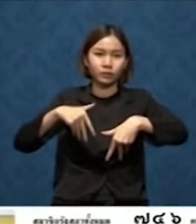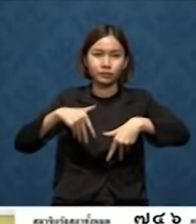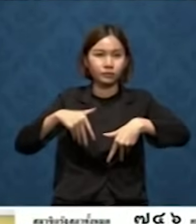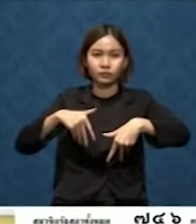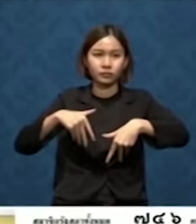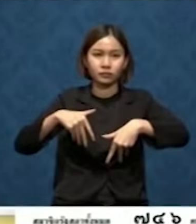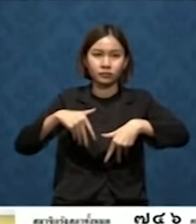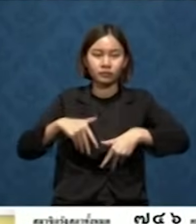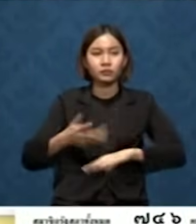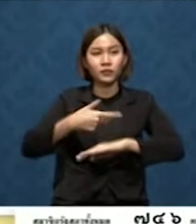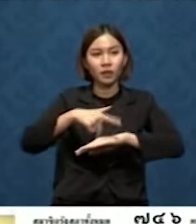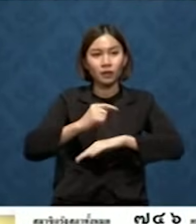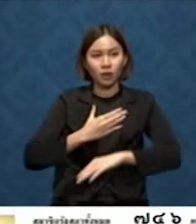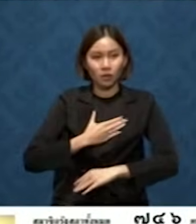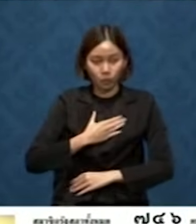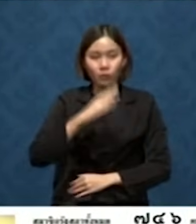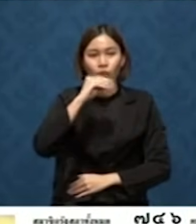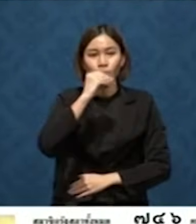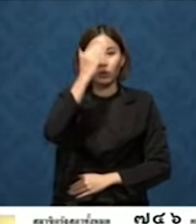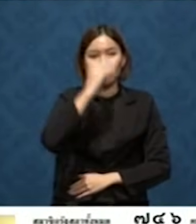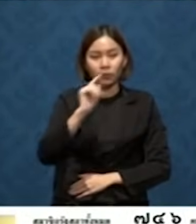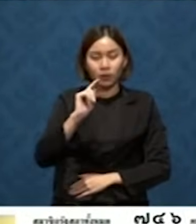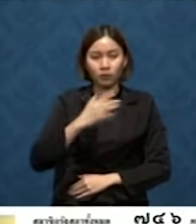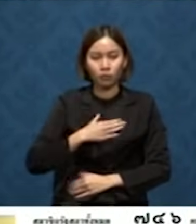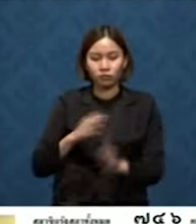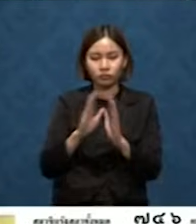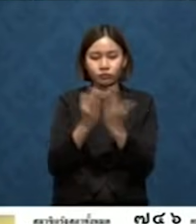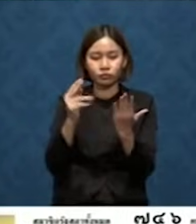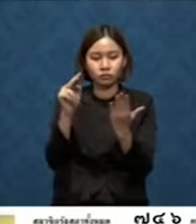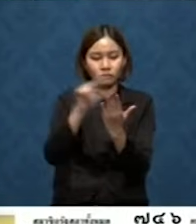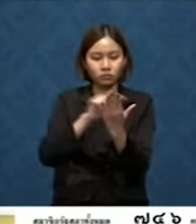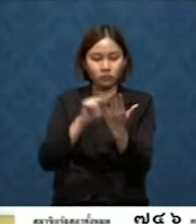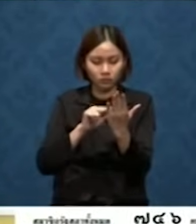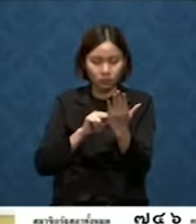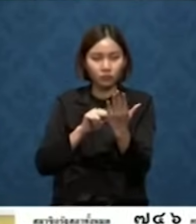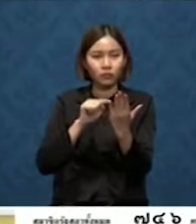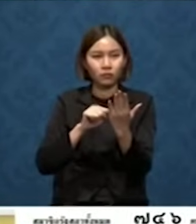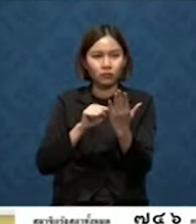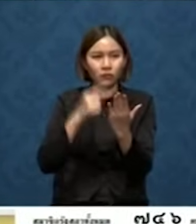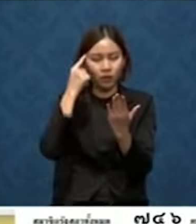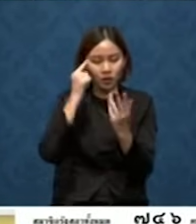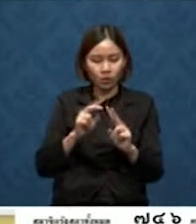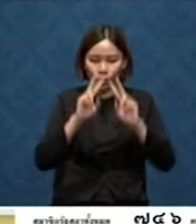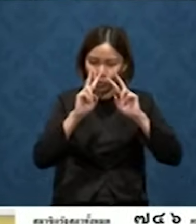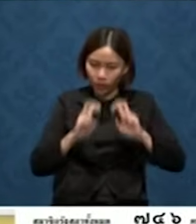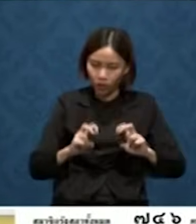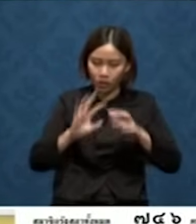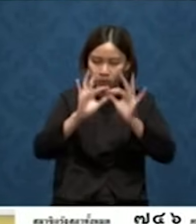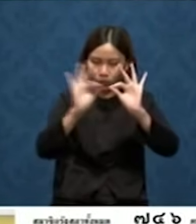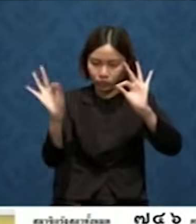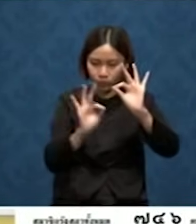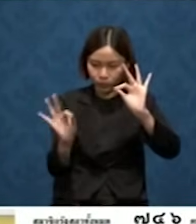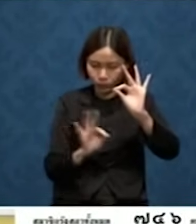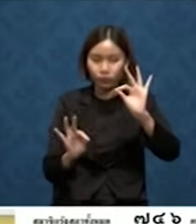ท่านประธานครับที่ผมจำเป็นต้องพูดแบบนี้เพราะพอผมเปิดอ่านคำแถลงนโยบายและวิเคราะห์ทุกคำพูดที่อยู่ในเอกสาร